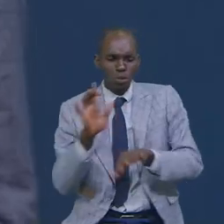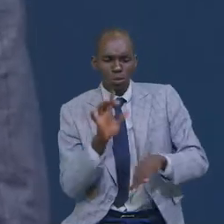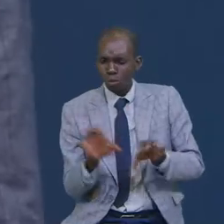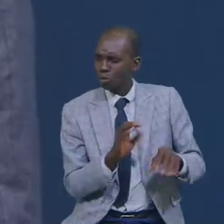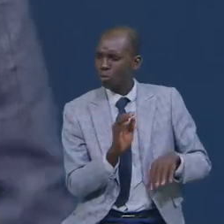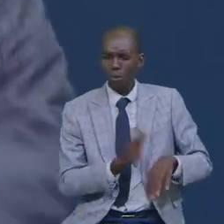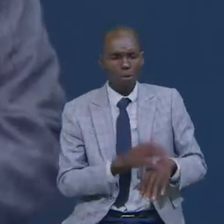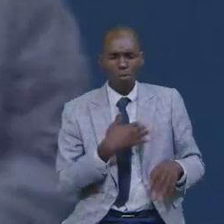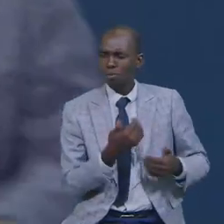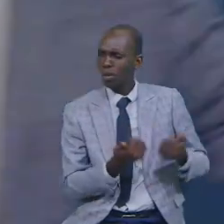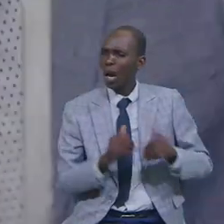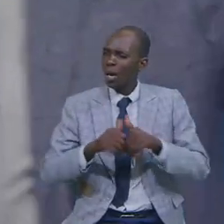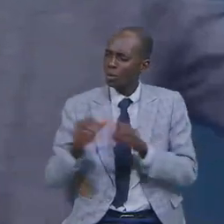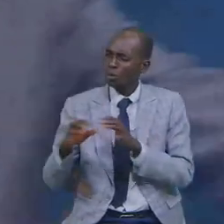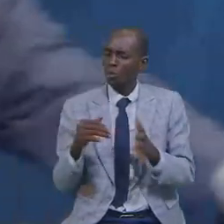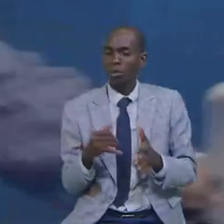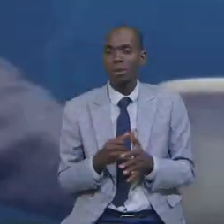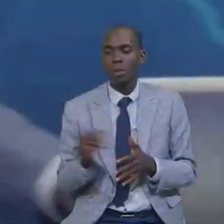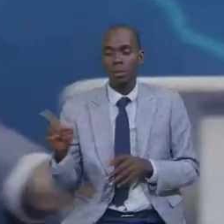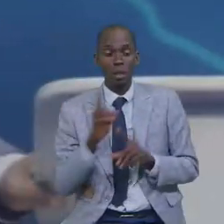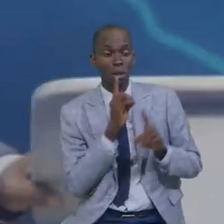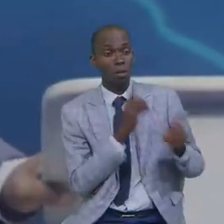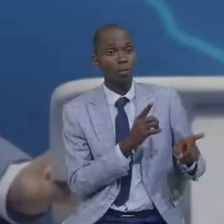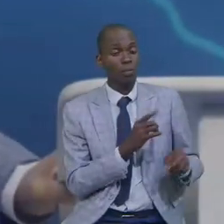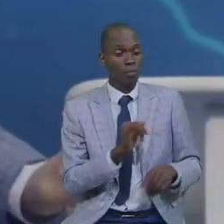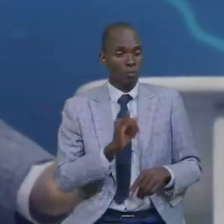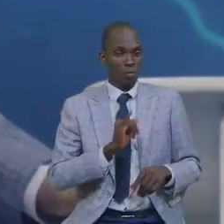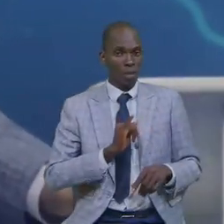et comment tu vas faire comment est-ce que tu l'as fait